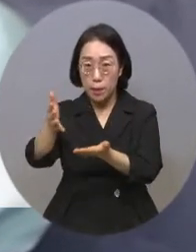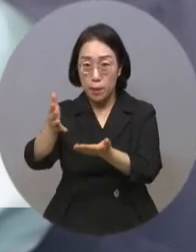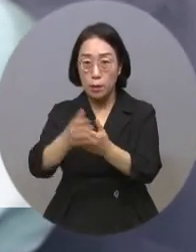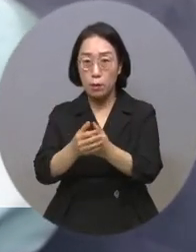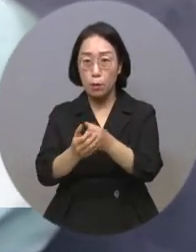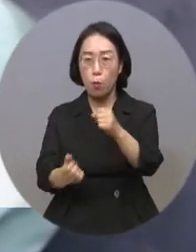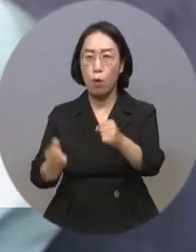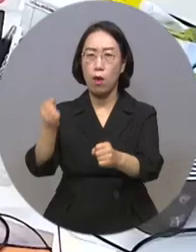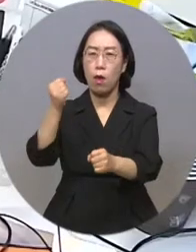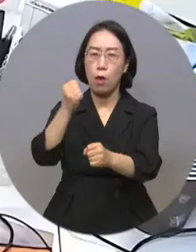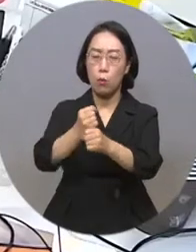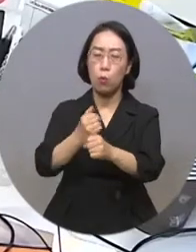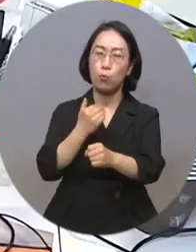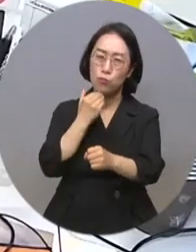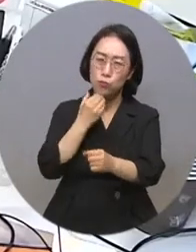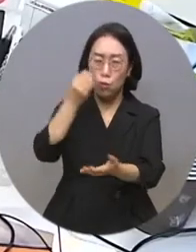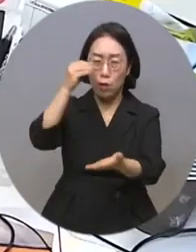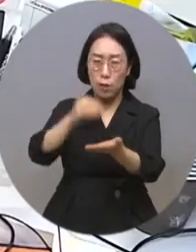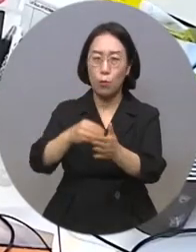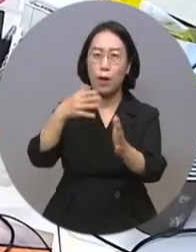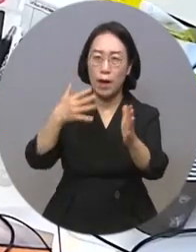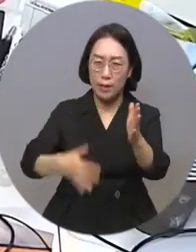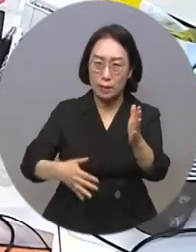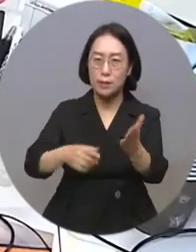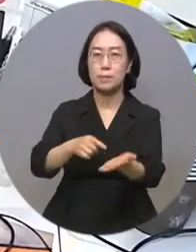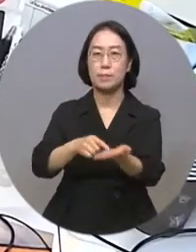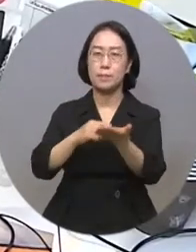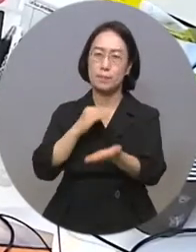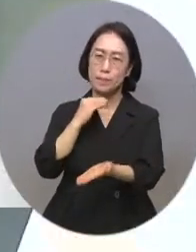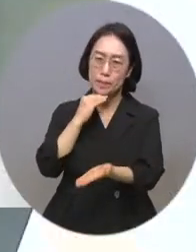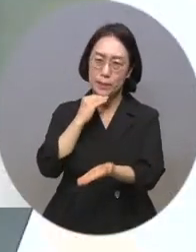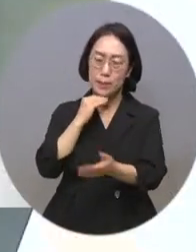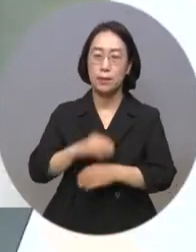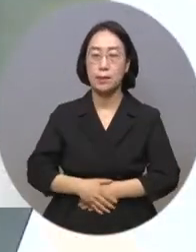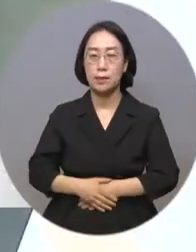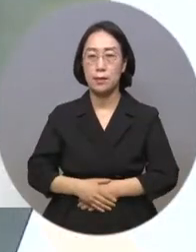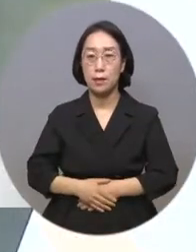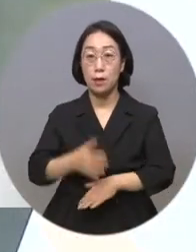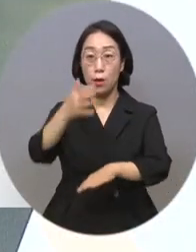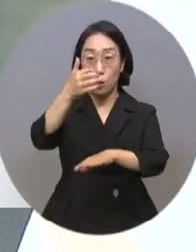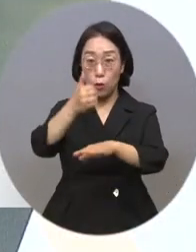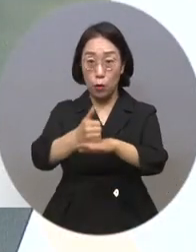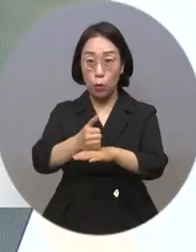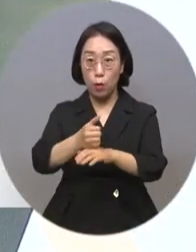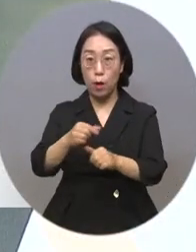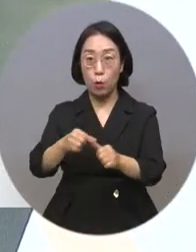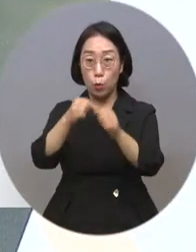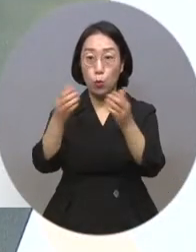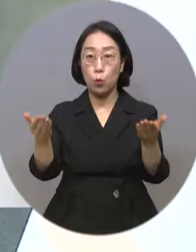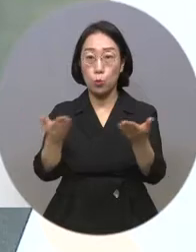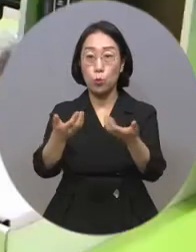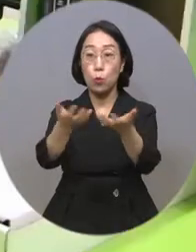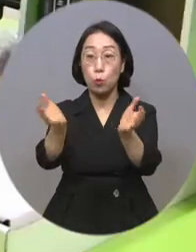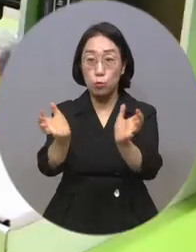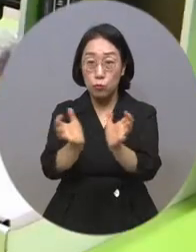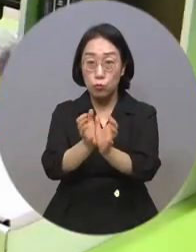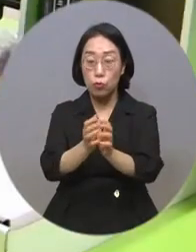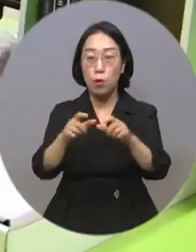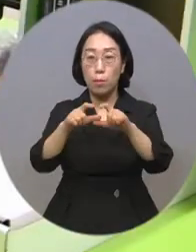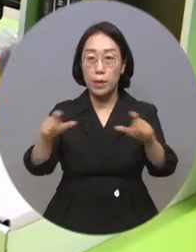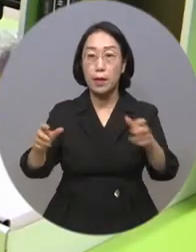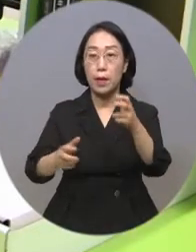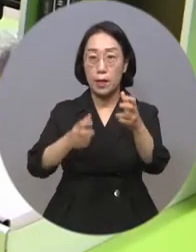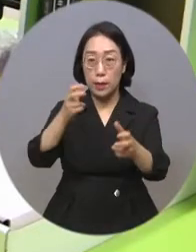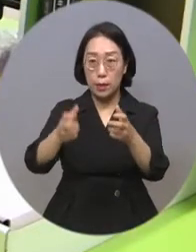속도가 다른 경향이 나타났다는 설명입니다. 이번 결과에 대해 고용노동부는 민간기업의 장애인